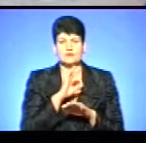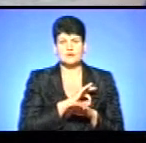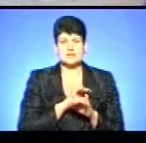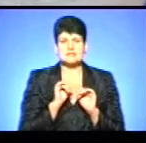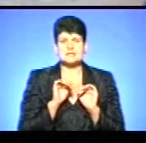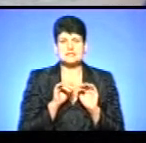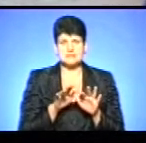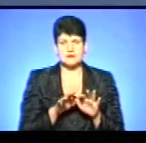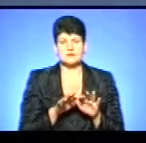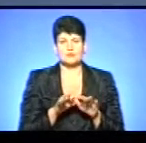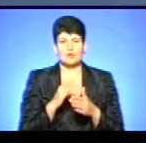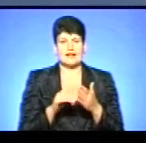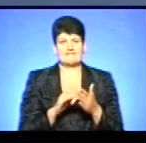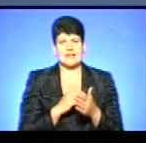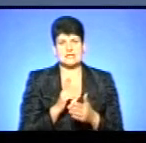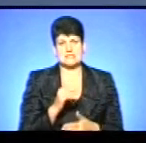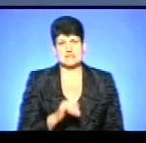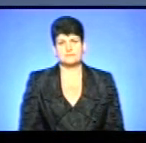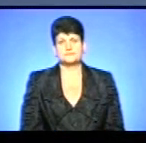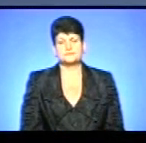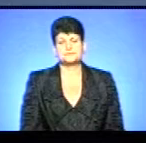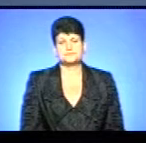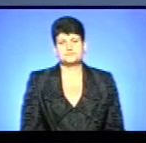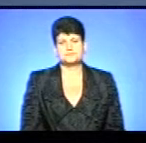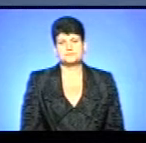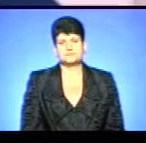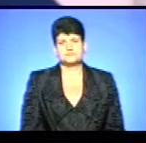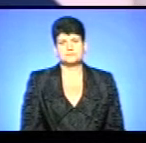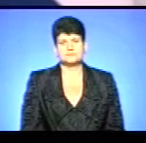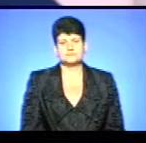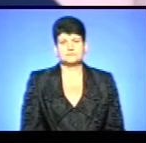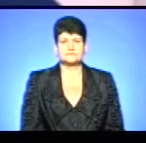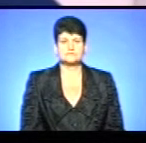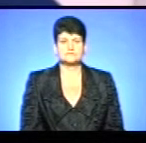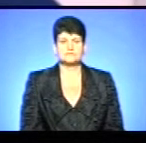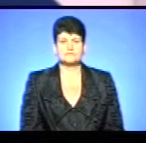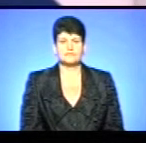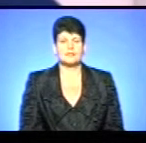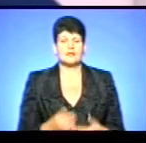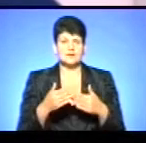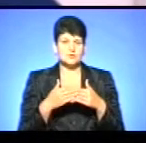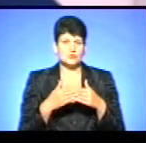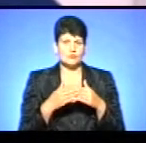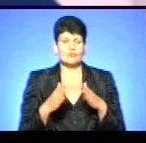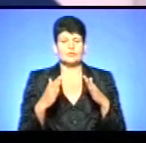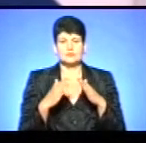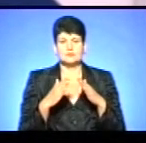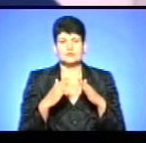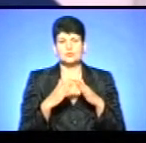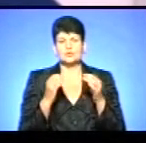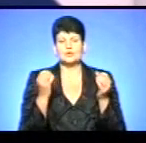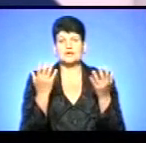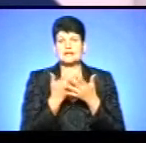її ліквідації. Щойно у Палаці кіно тернопільський гурт